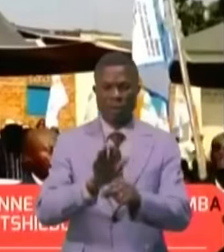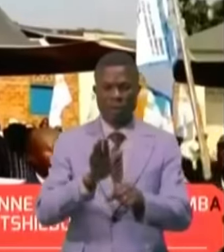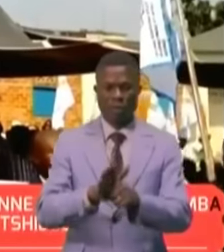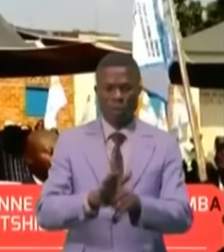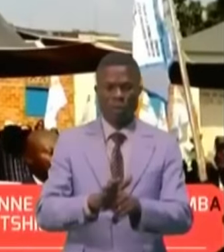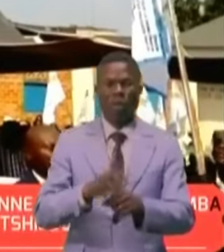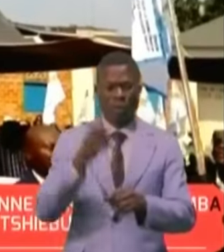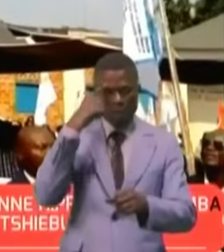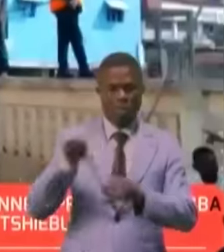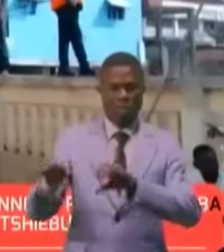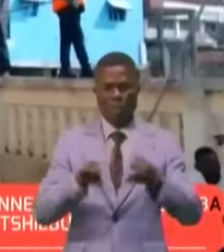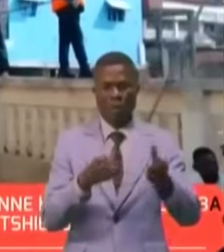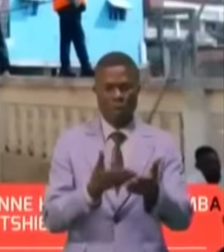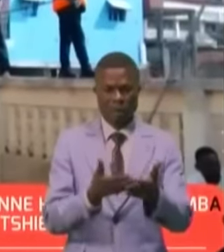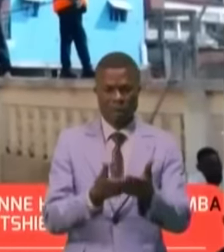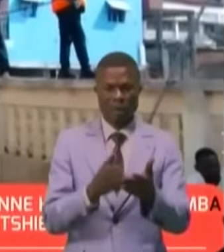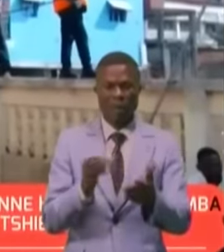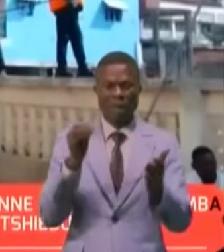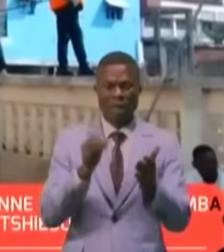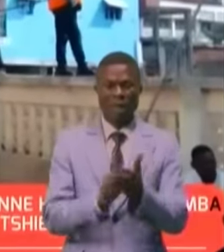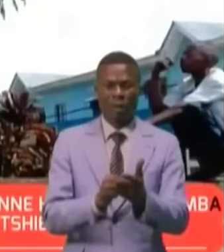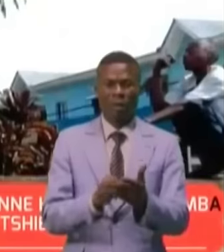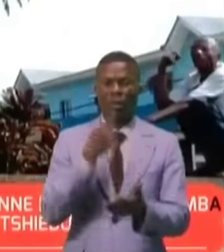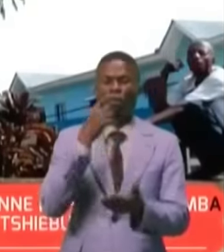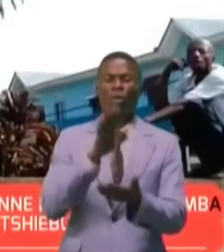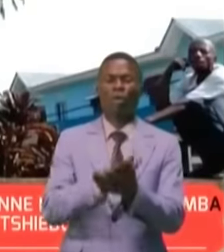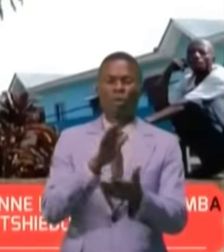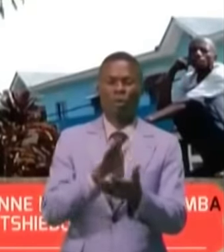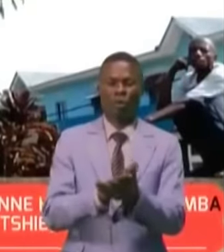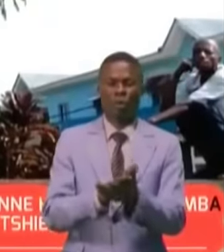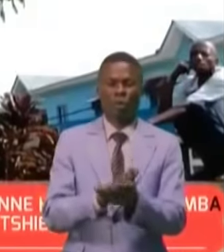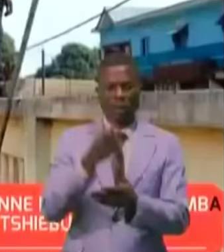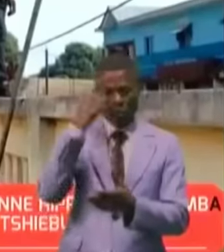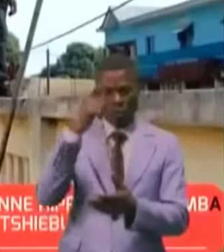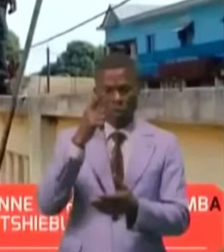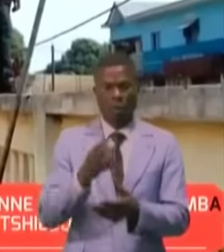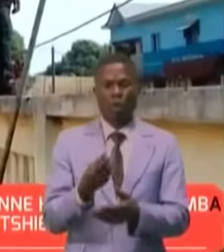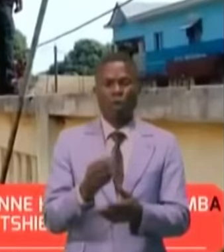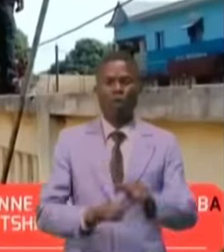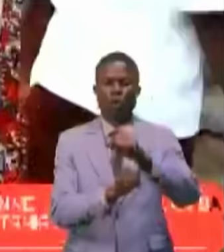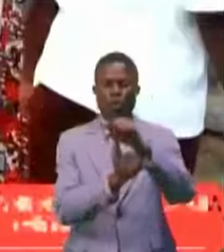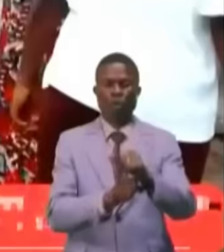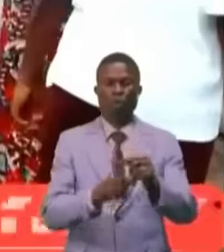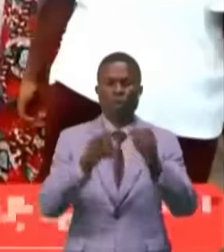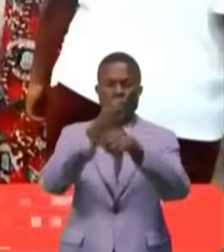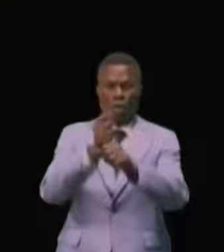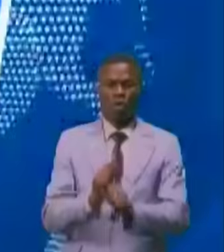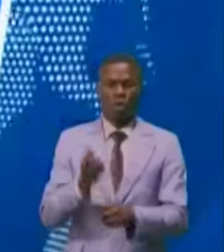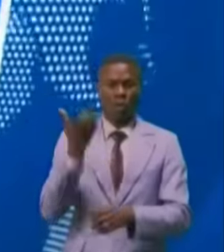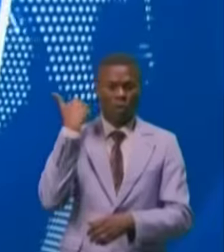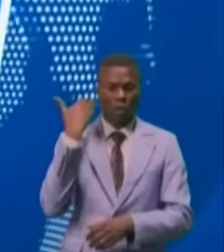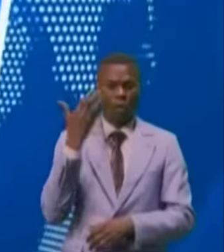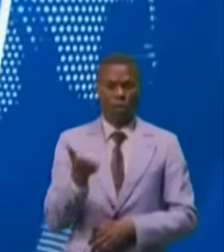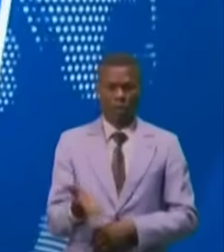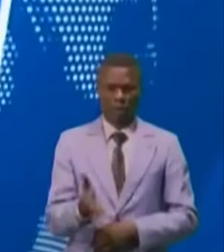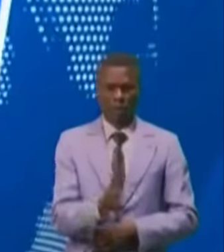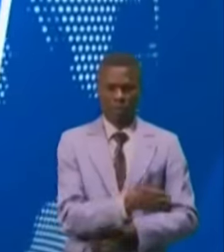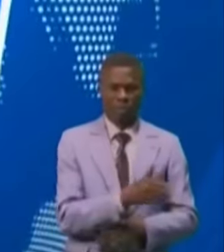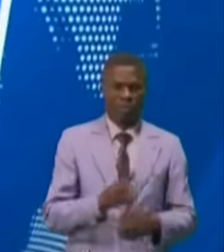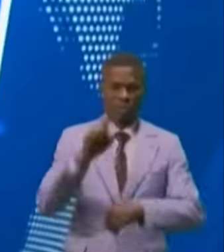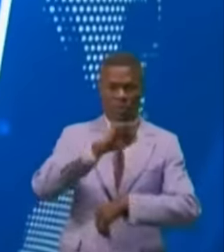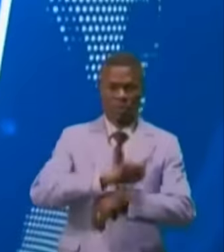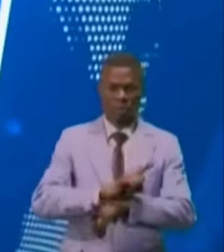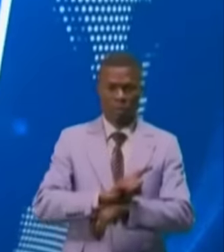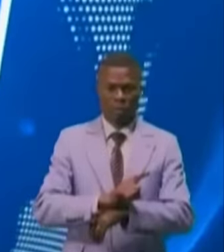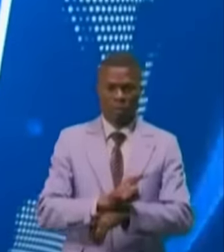de la manifestation. Il a également remercié pour avoir financé le forage d'eau. La journée des